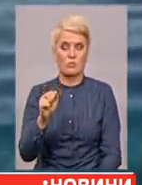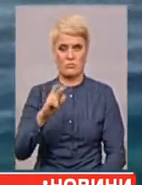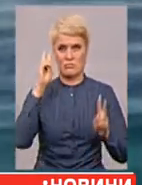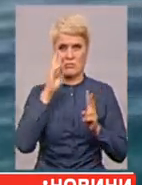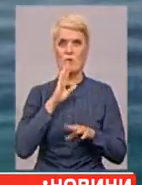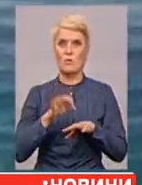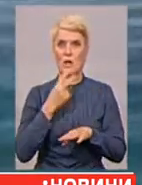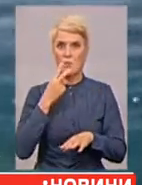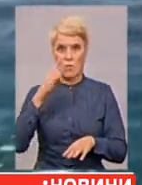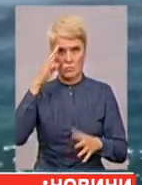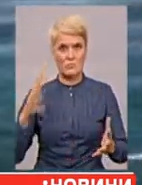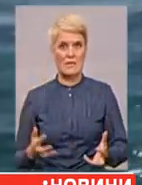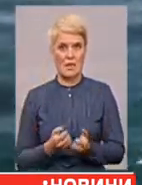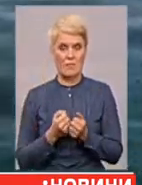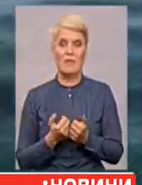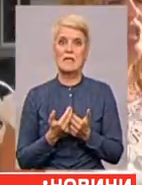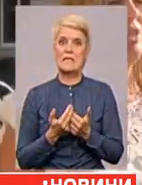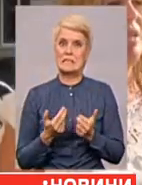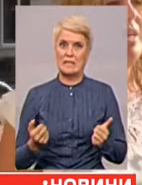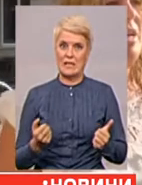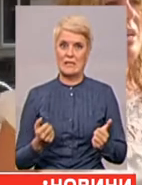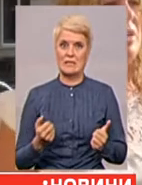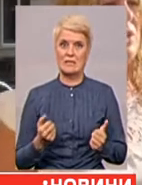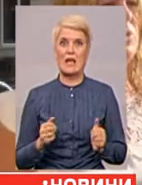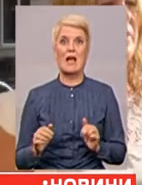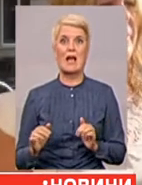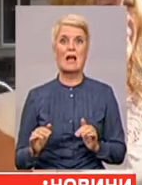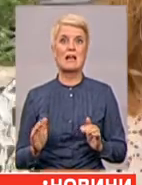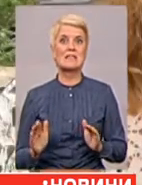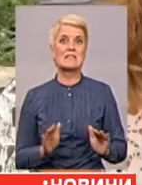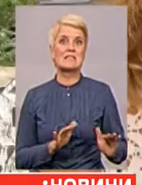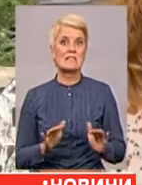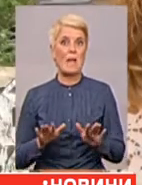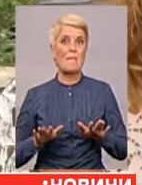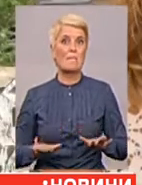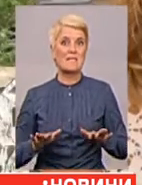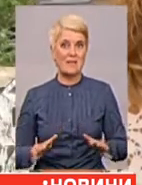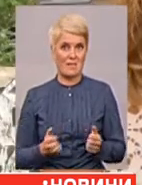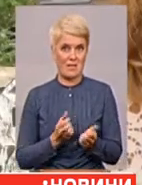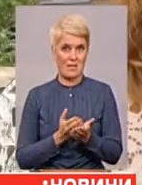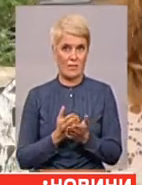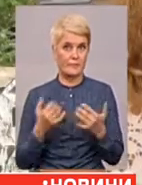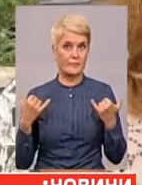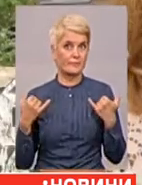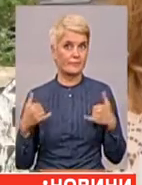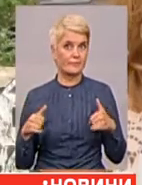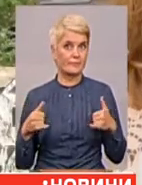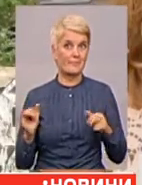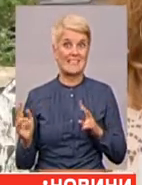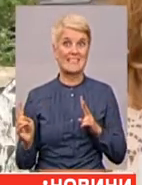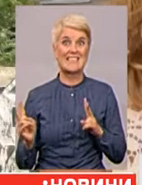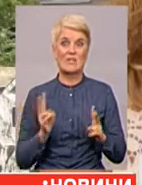Дружина бачила, як чоловік рятував дівчину. Зізнається, ставлення місцевих рятувальників здивувало. Ніхто із єгиптян,